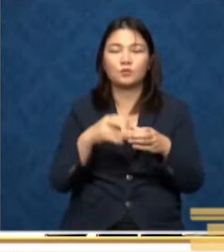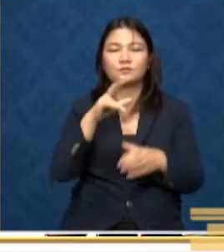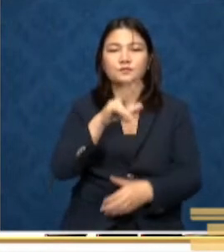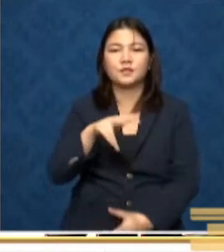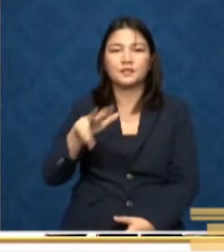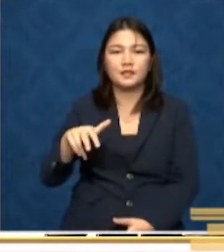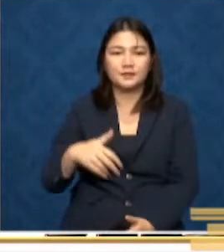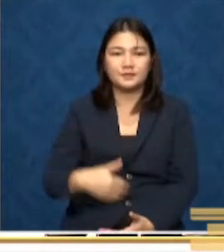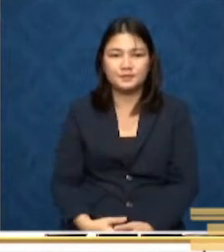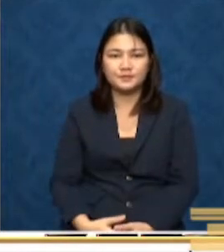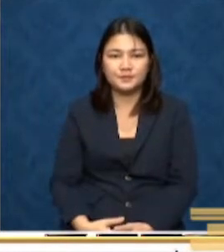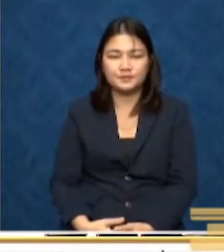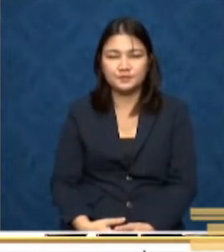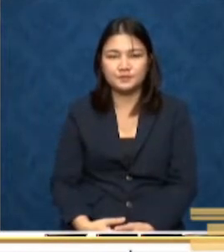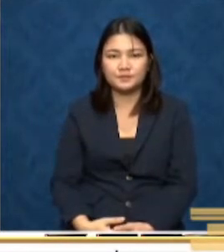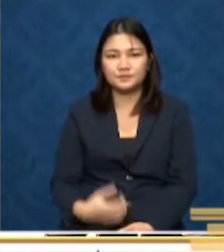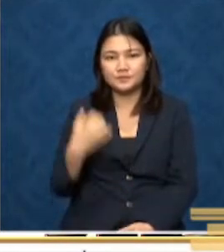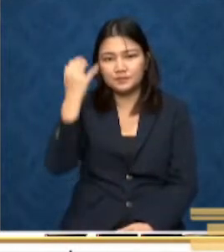ย